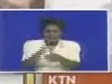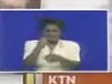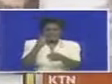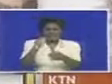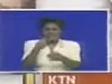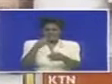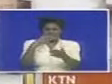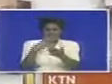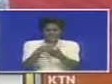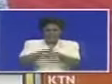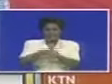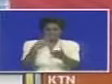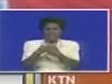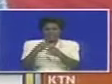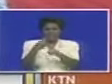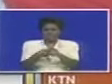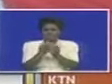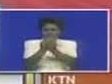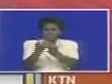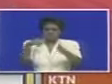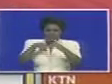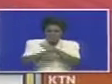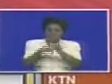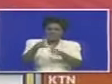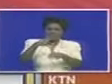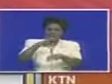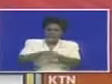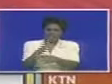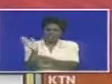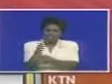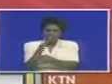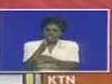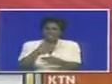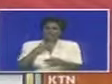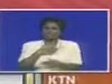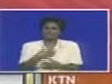mwaka kutokana na uvuvi wa baharini, waingia huko, wachukua samaki zetu,